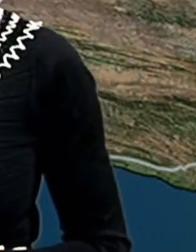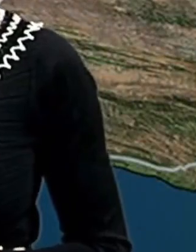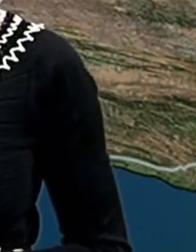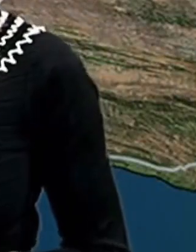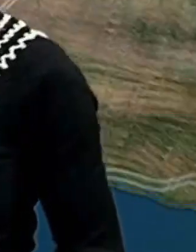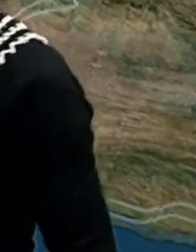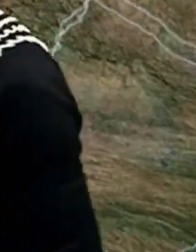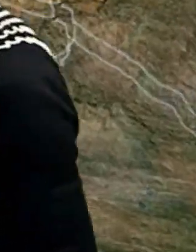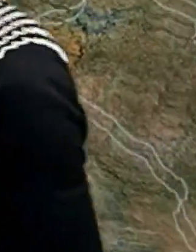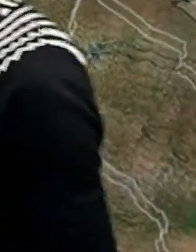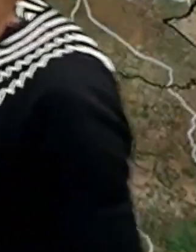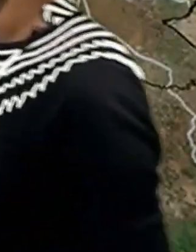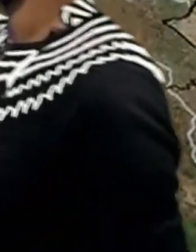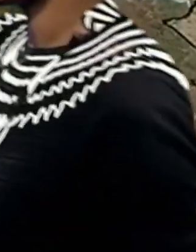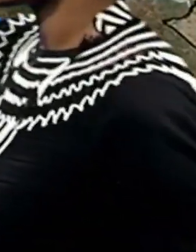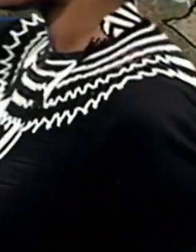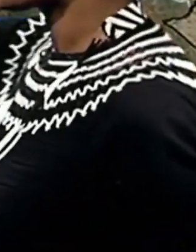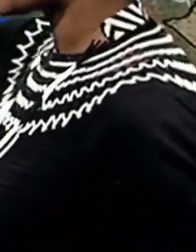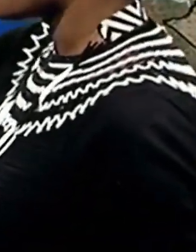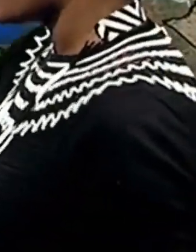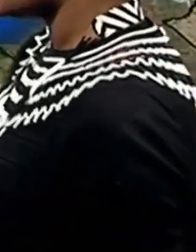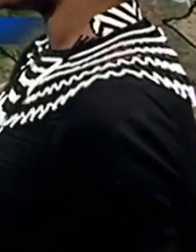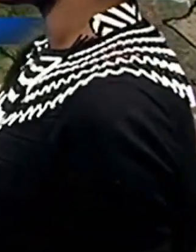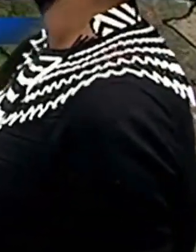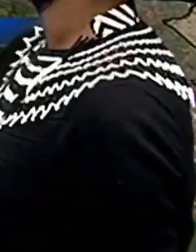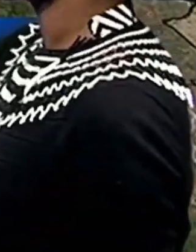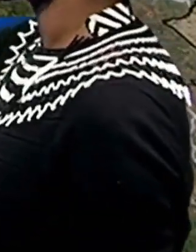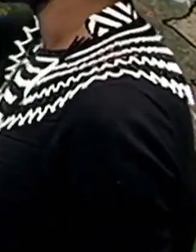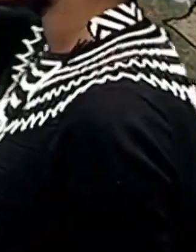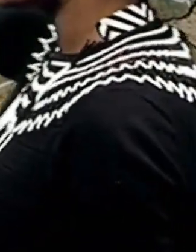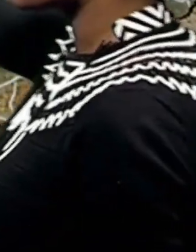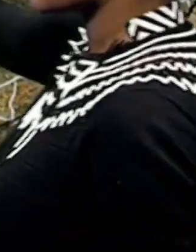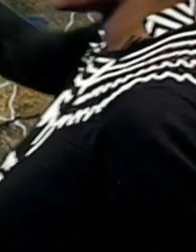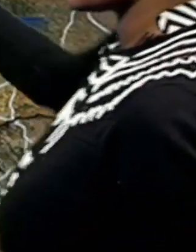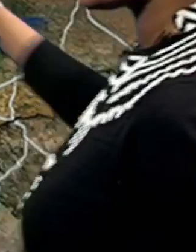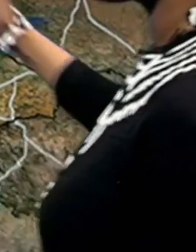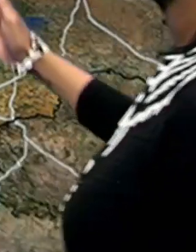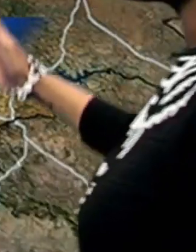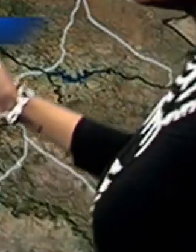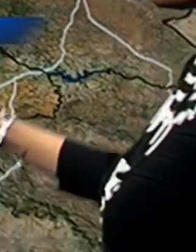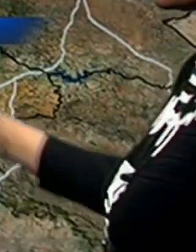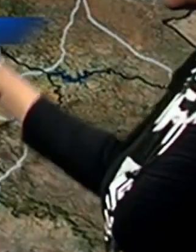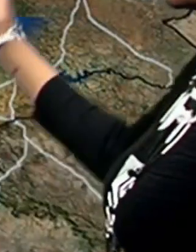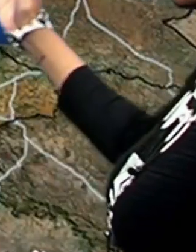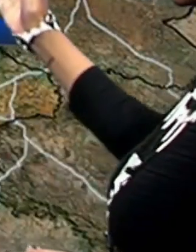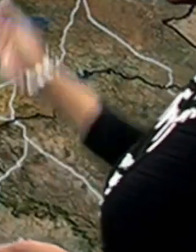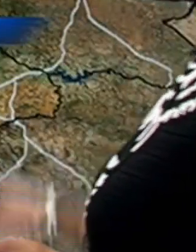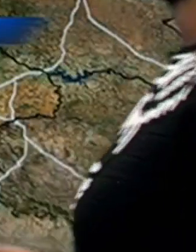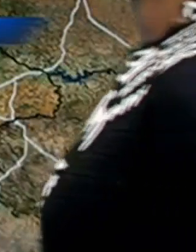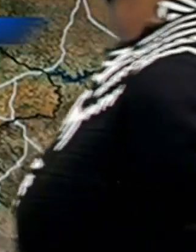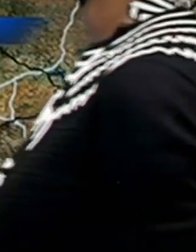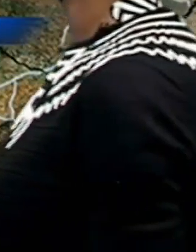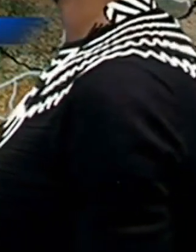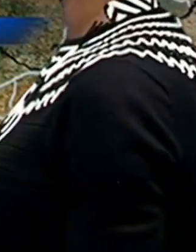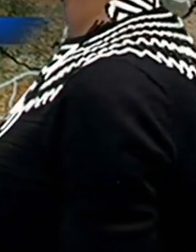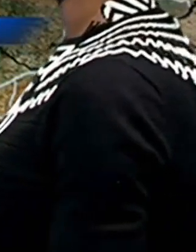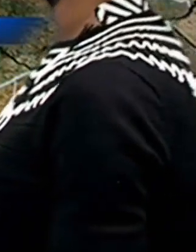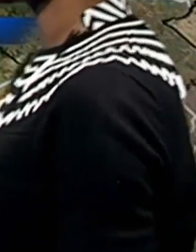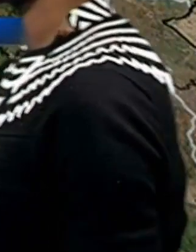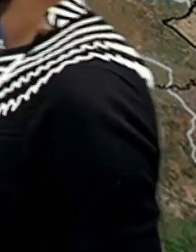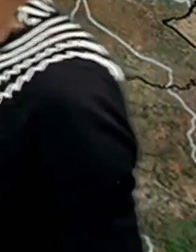le 21. Province ya Northern Cape le teng mo province go tlana le masarasarana a pula re bella Kimberley ka digata di le 6 go a go